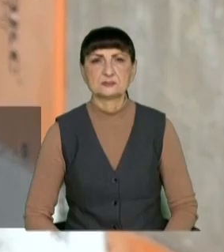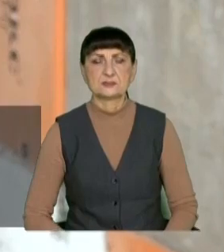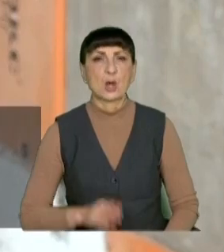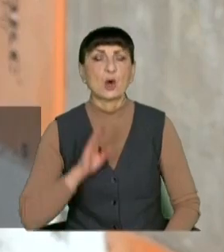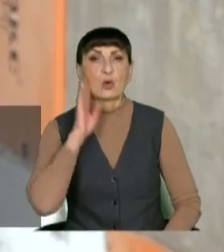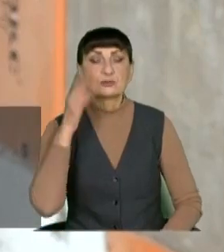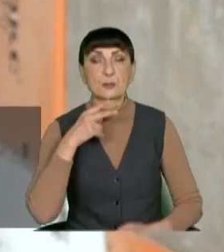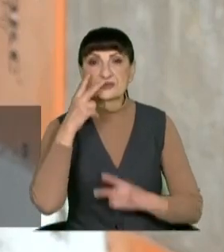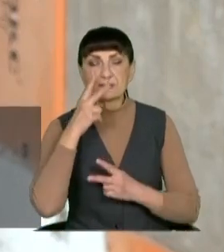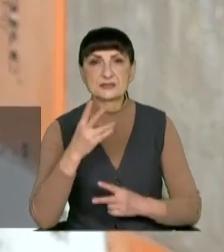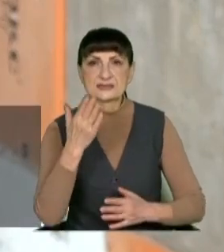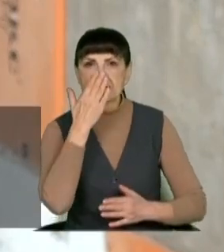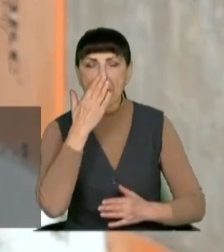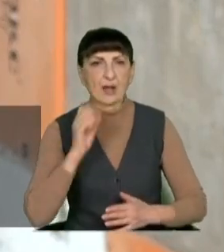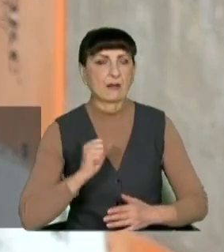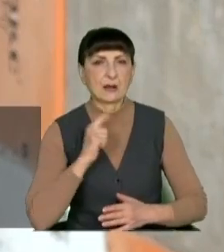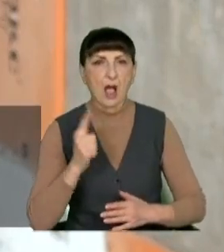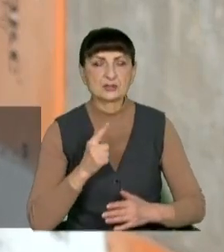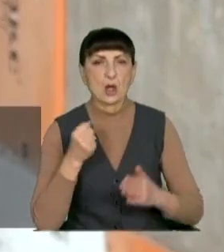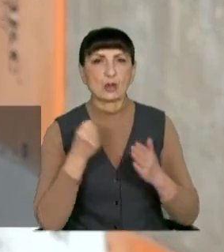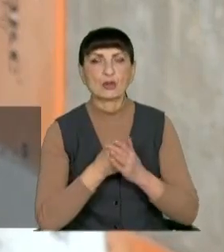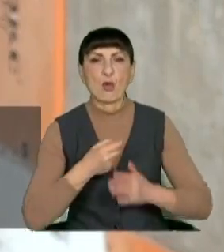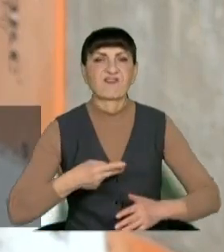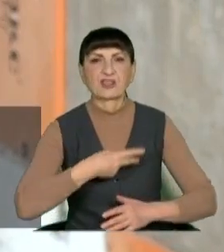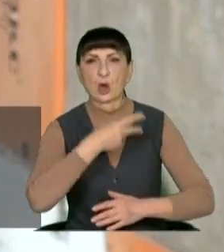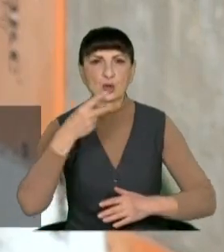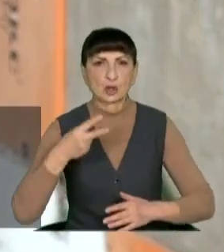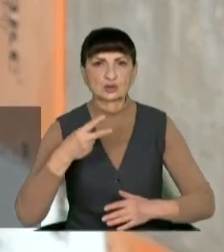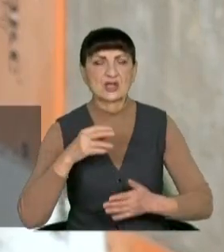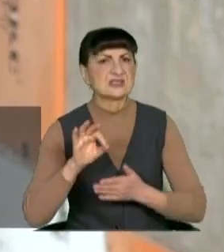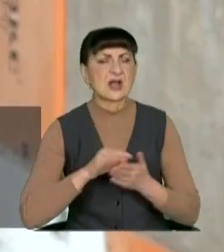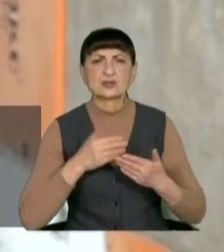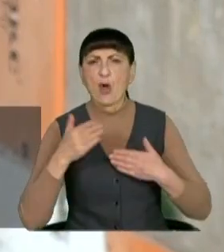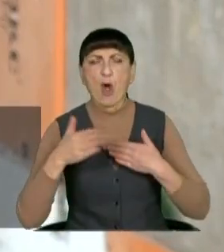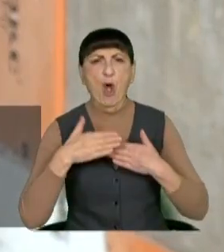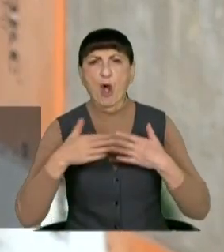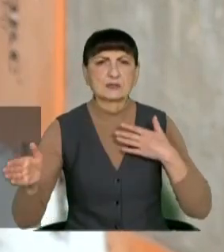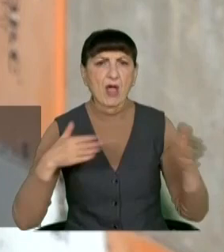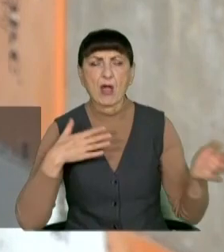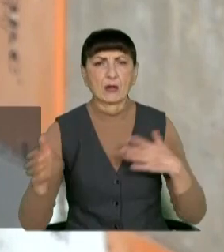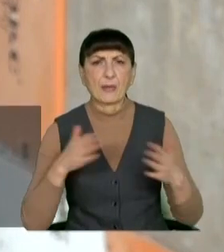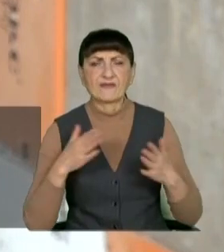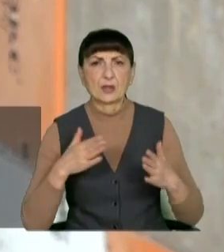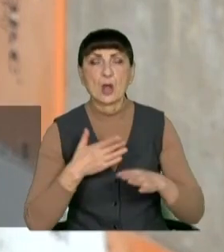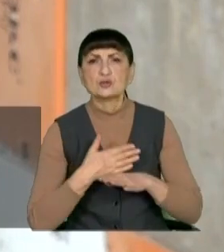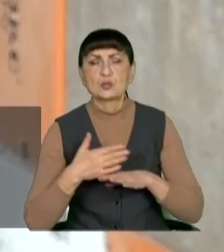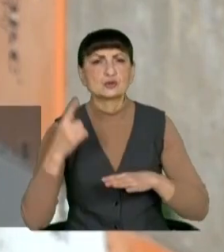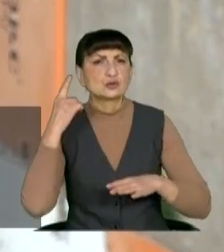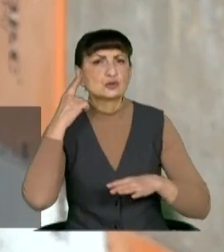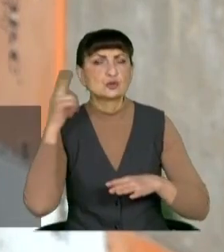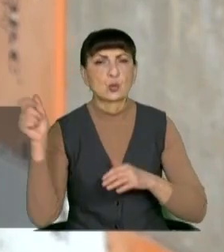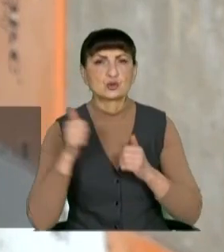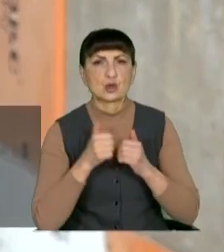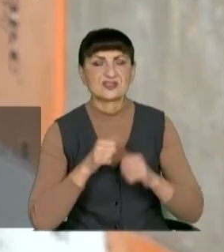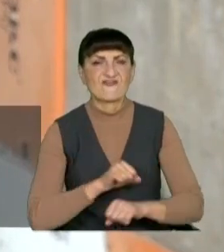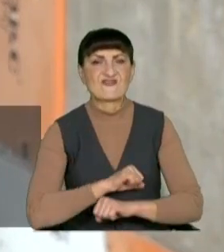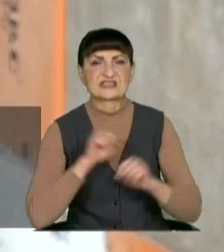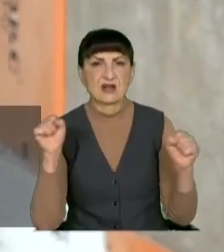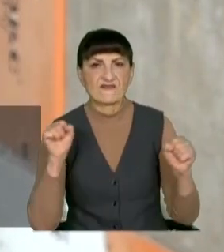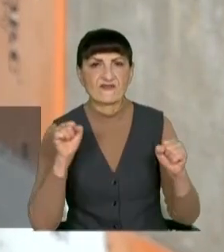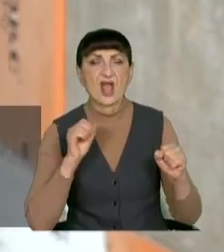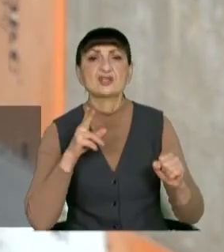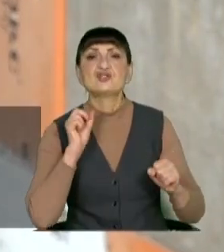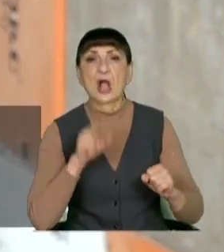Утром мы заметили запах газа, он дошел до второго этажа. Сразу открыли окна, проветрили дом. Чуть позже слышим, что у соседей взрыв. В чате